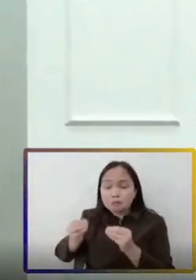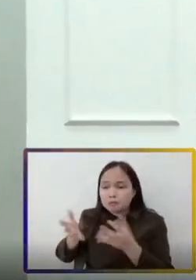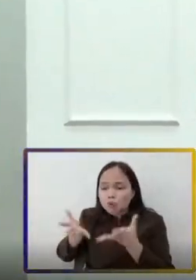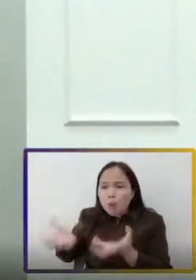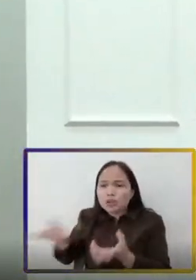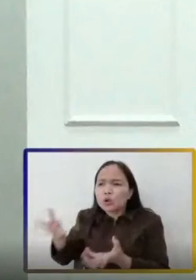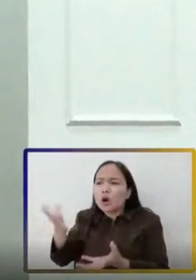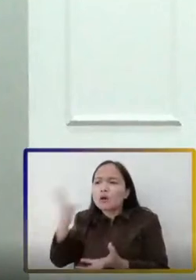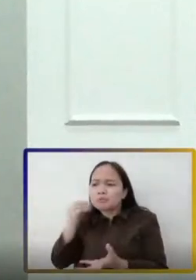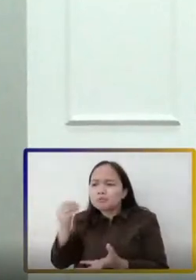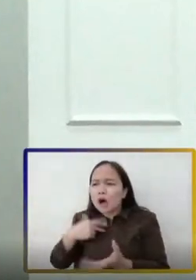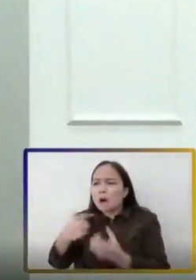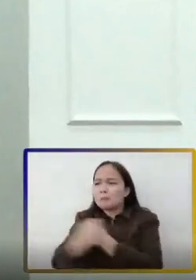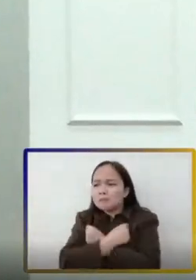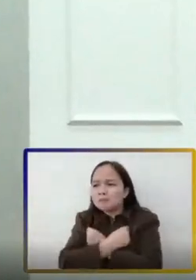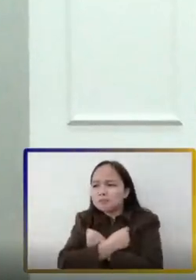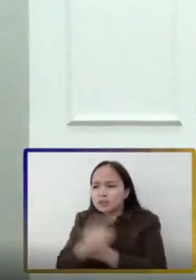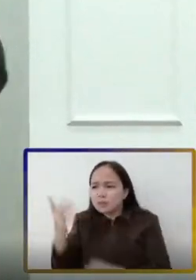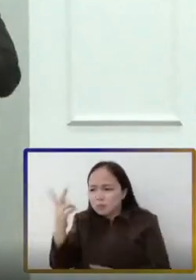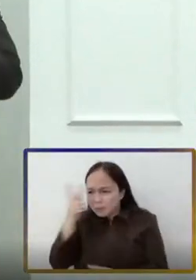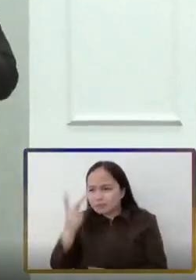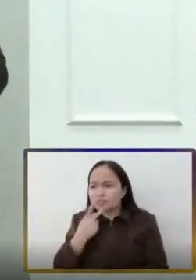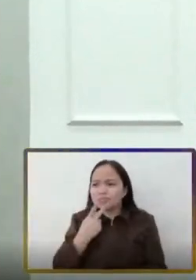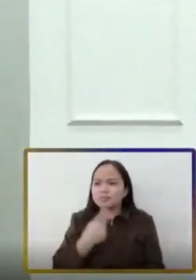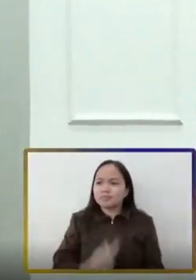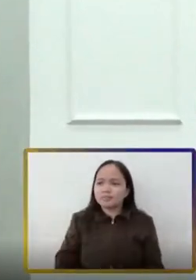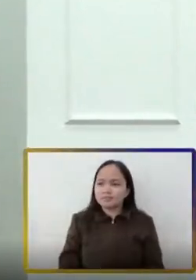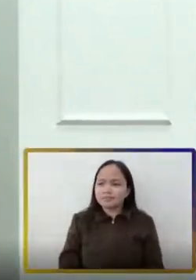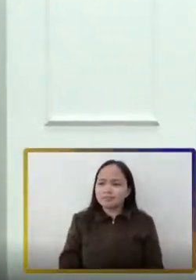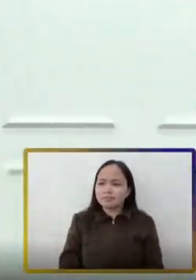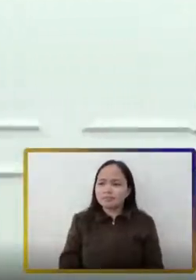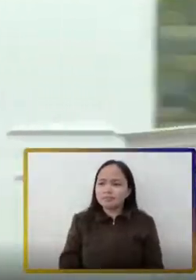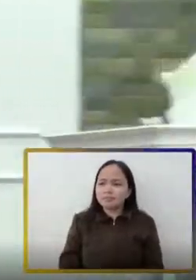ka, naunawaan mo. Opo!